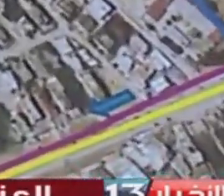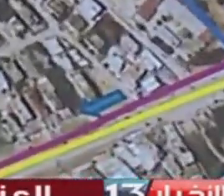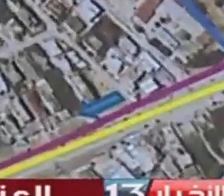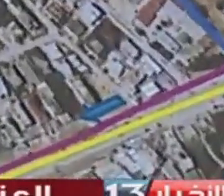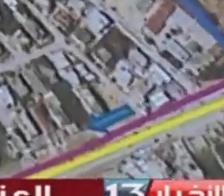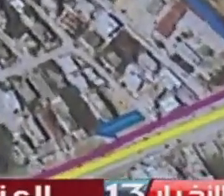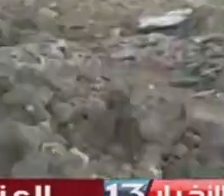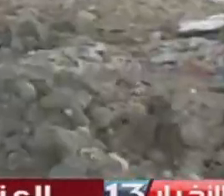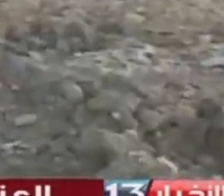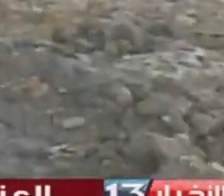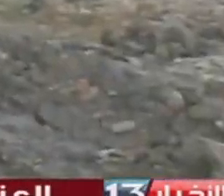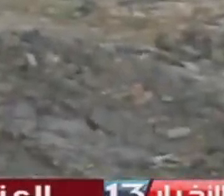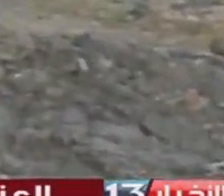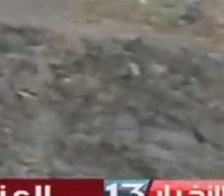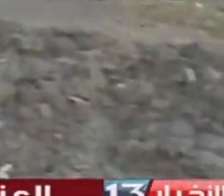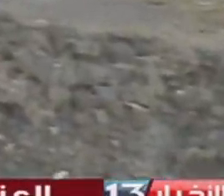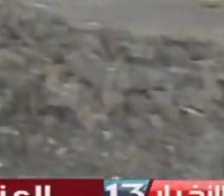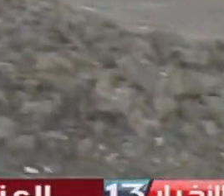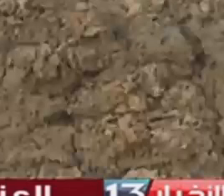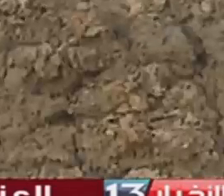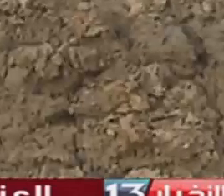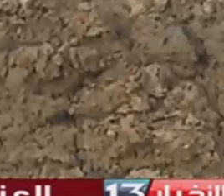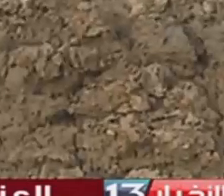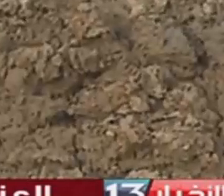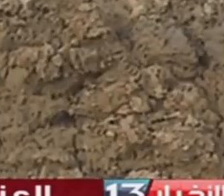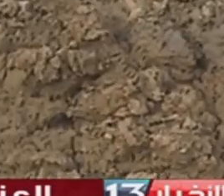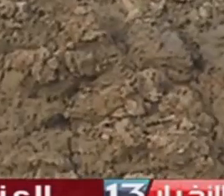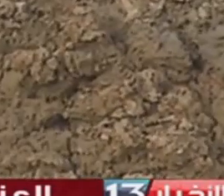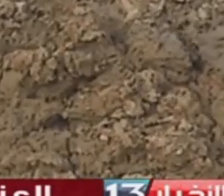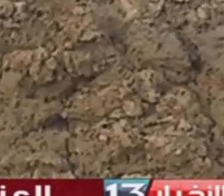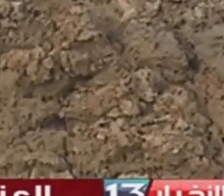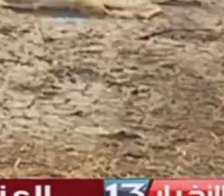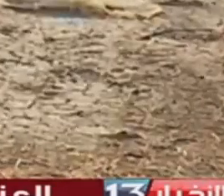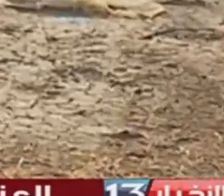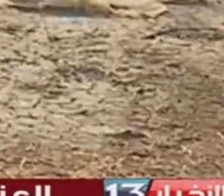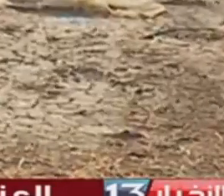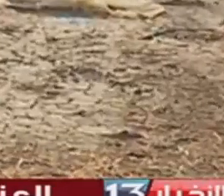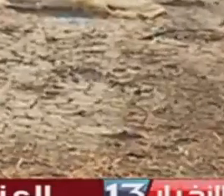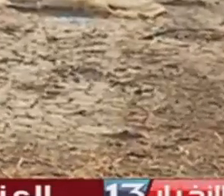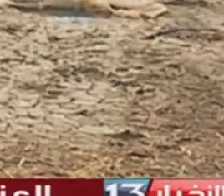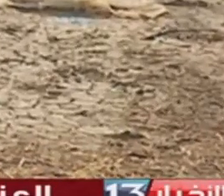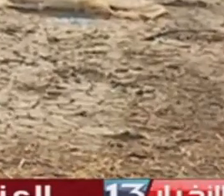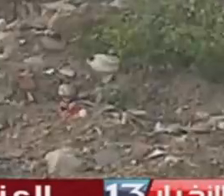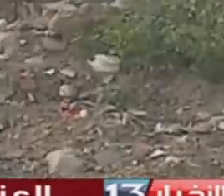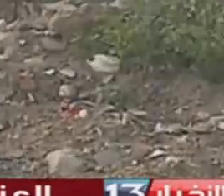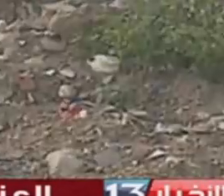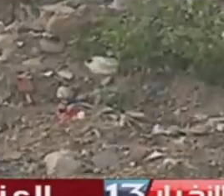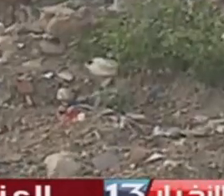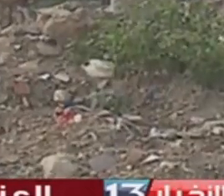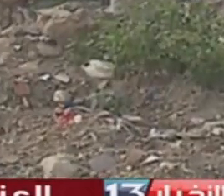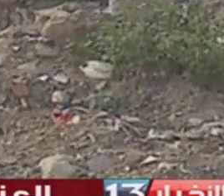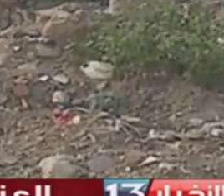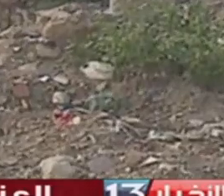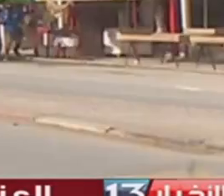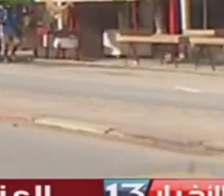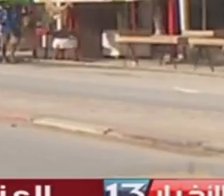الانطلاق في القسم الاول من برنامج حمايه مدينه رواد من الفيضانات من خلال تصريف مياه الامطار في سبعه ريان